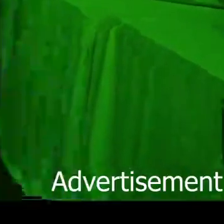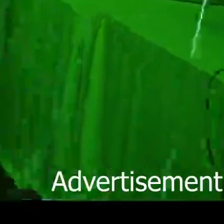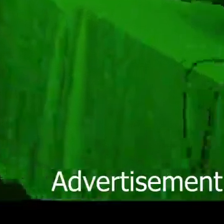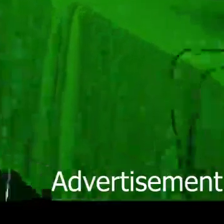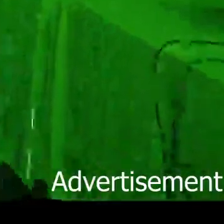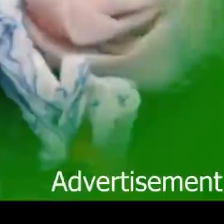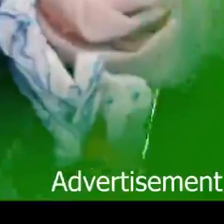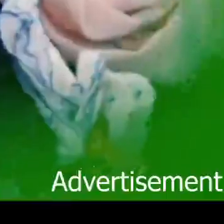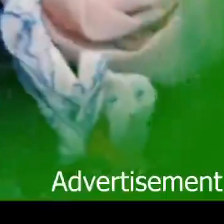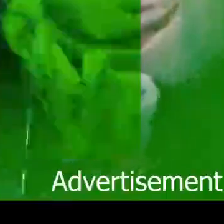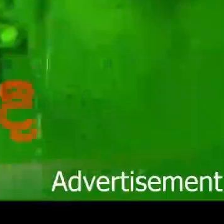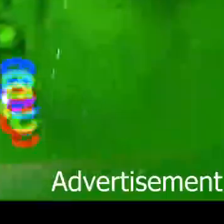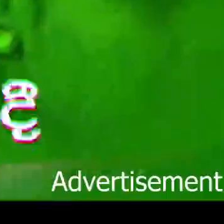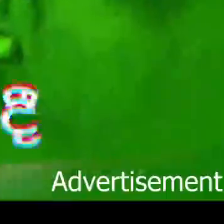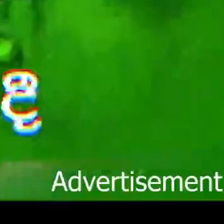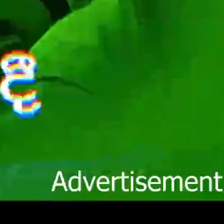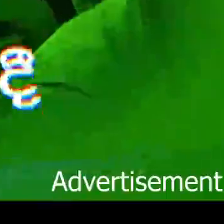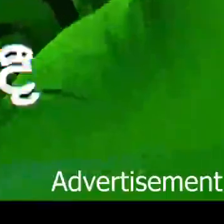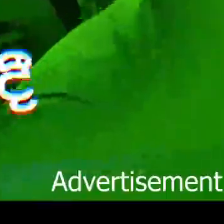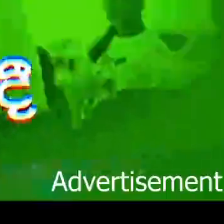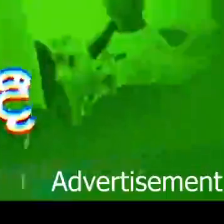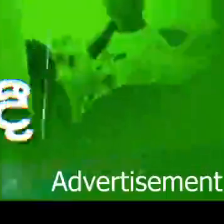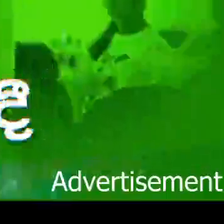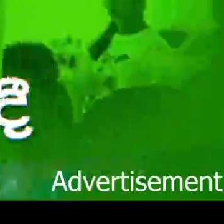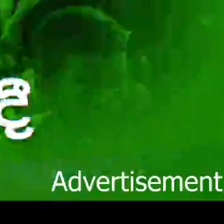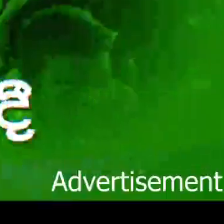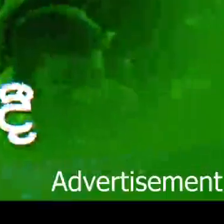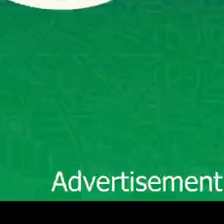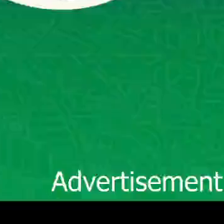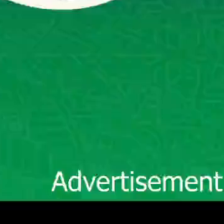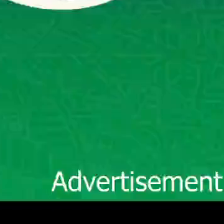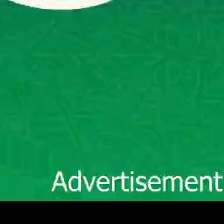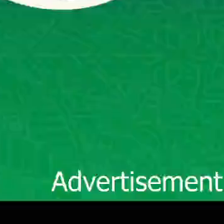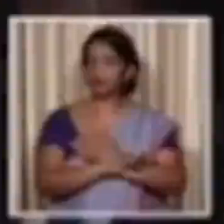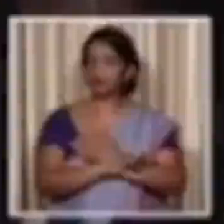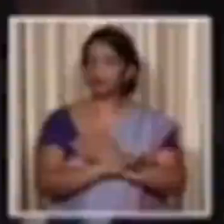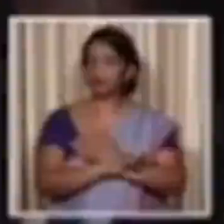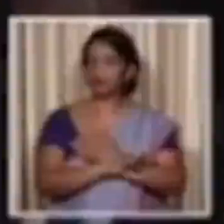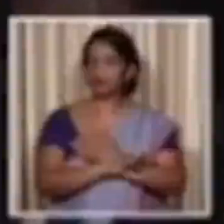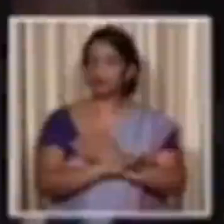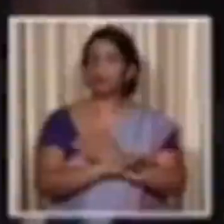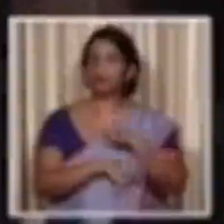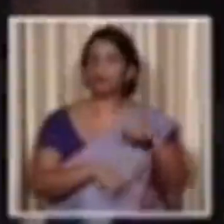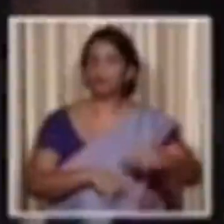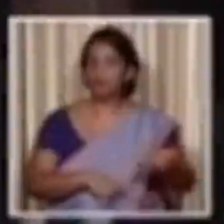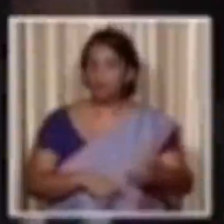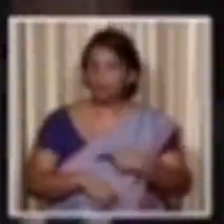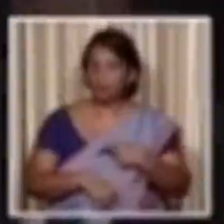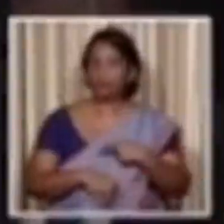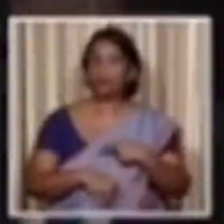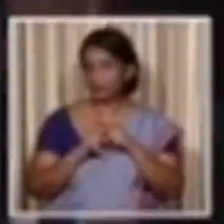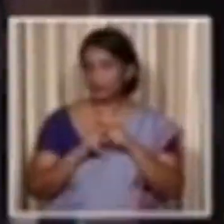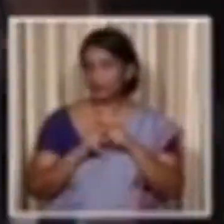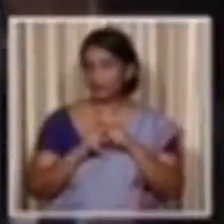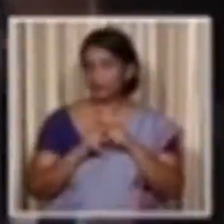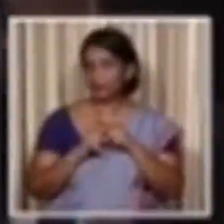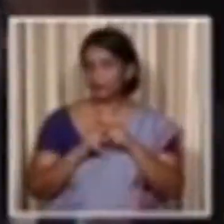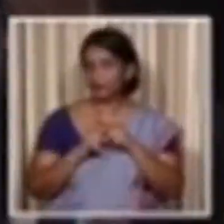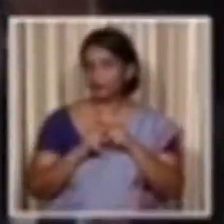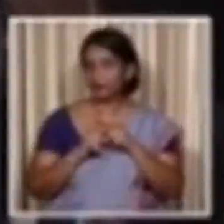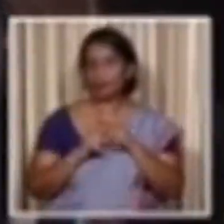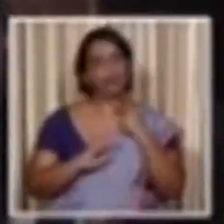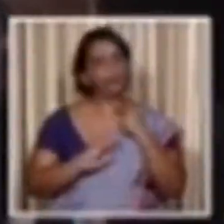ජයගමු ශ්‍රී ලංකා ජූලි 27 සහ 28 හෝමාගම වස් නැවතුම්පොළ පරිශ්‍රයේදී. අද දින තත්ත්වයට තුඩු දුන්